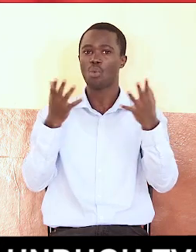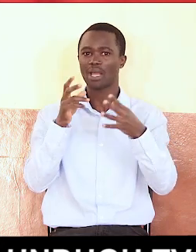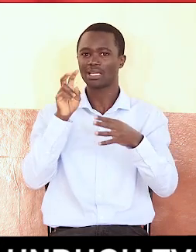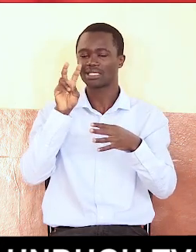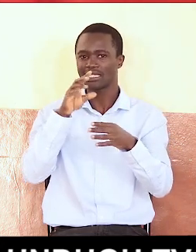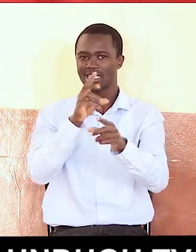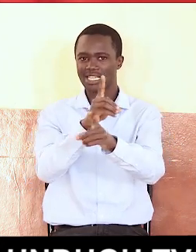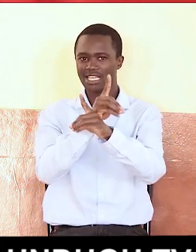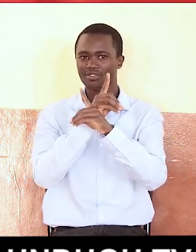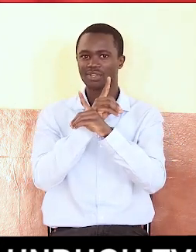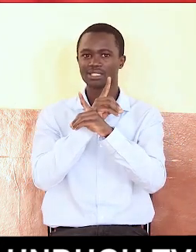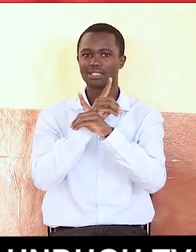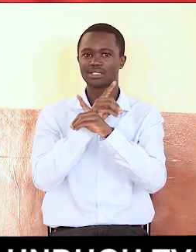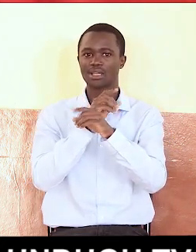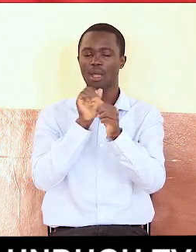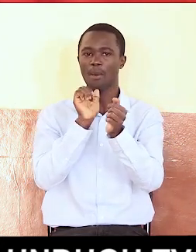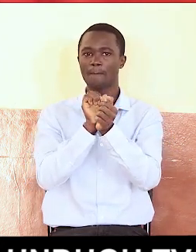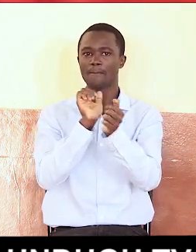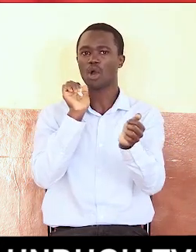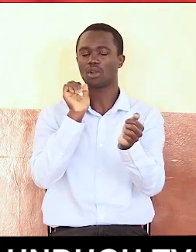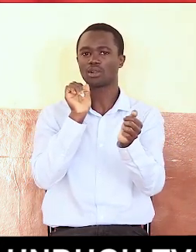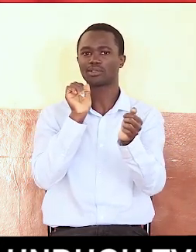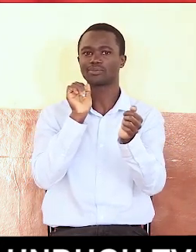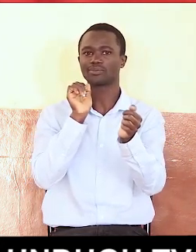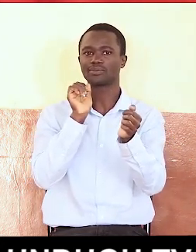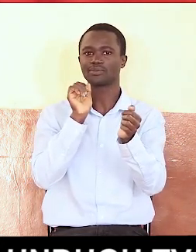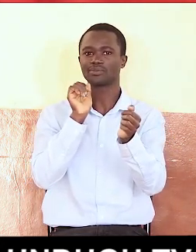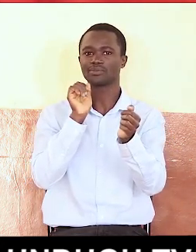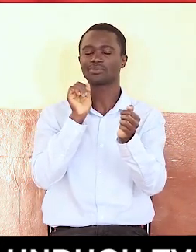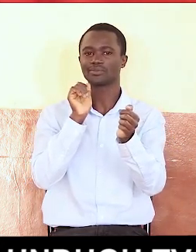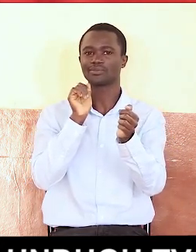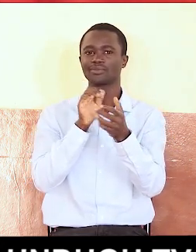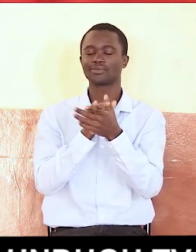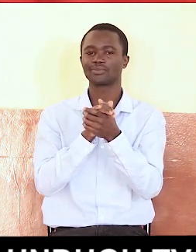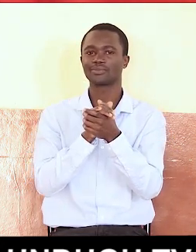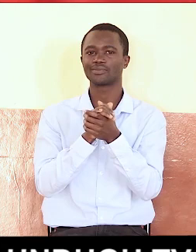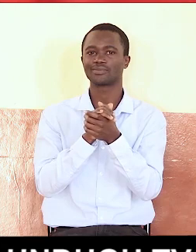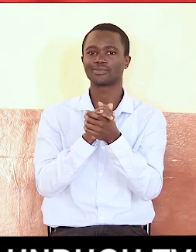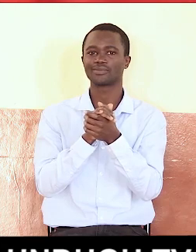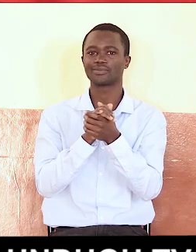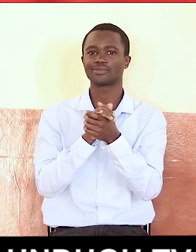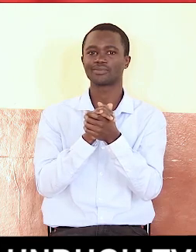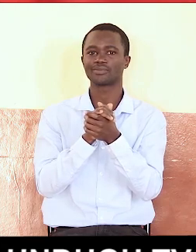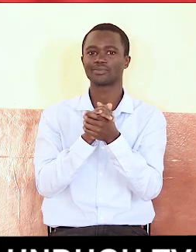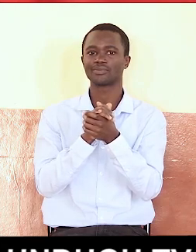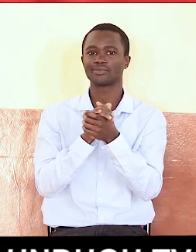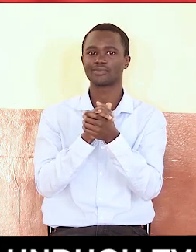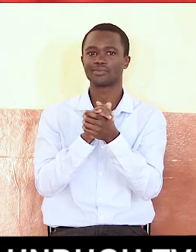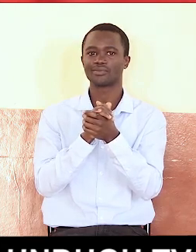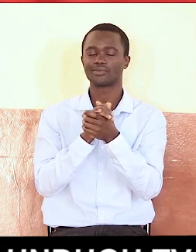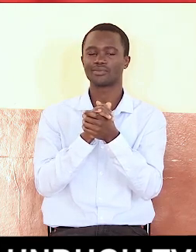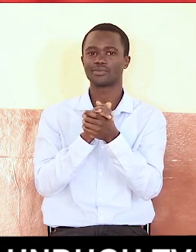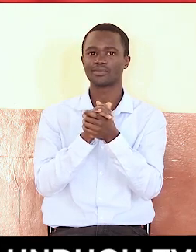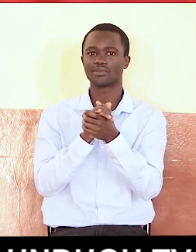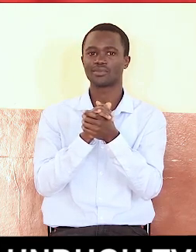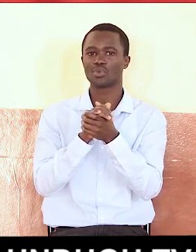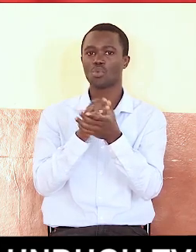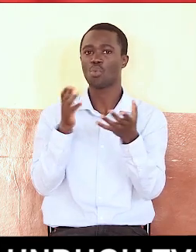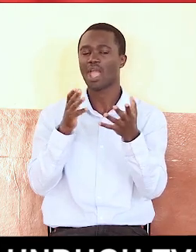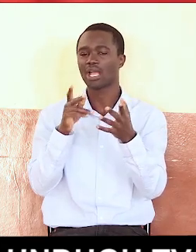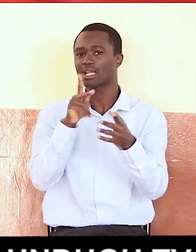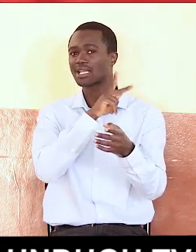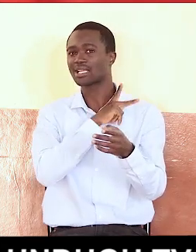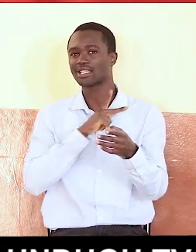ya Paulo, ama kule kujitetea kwa Paulo mbele ya Mfalme